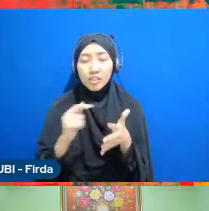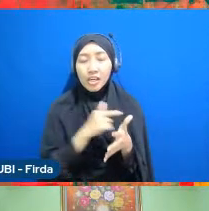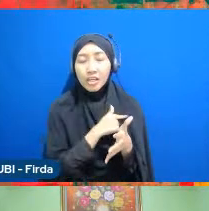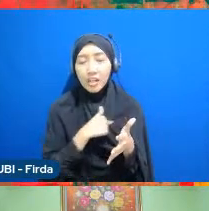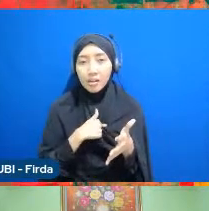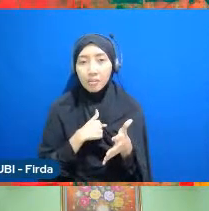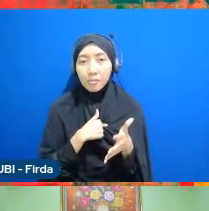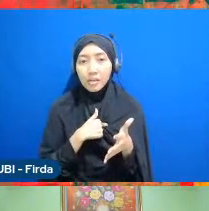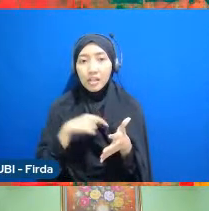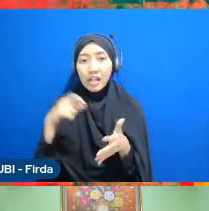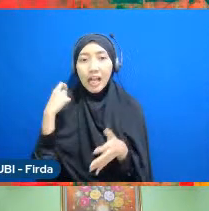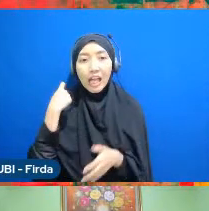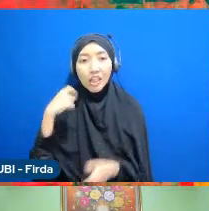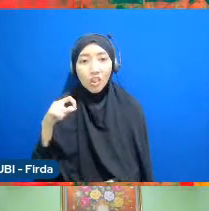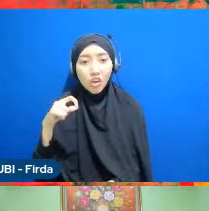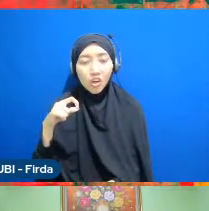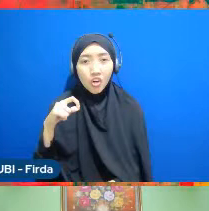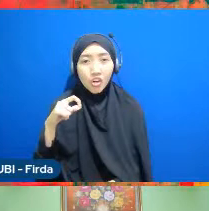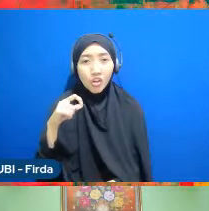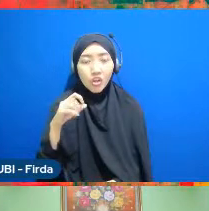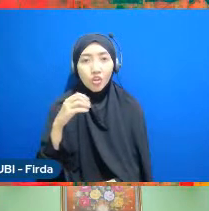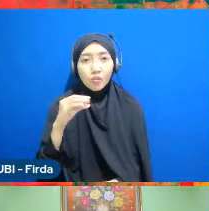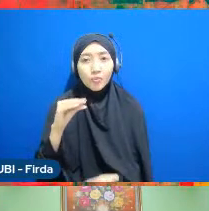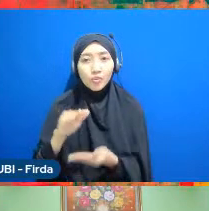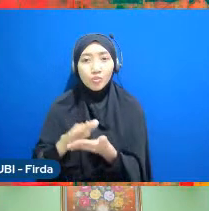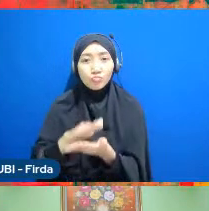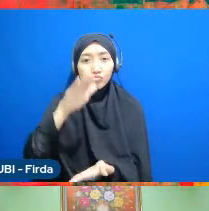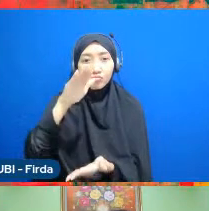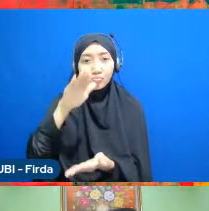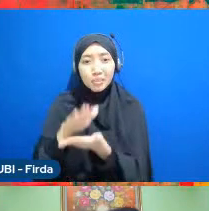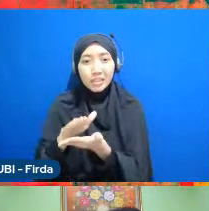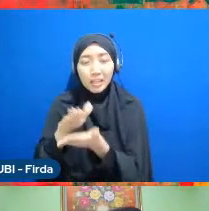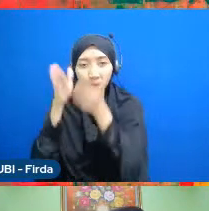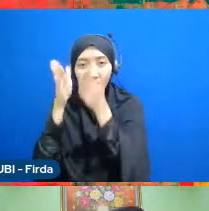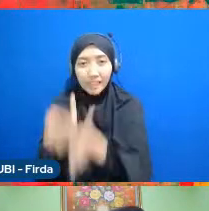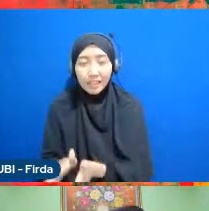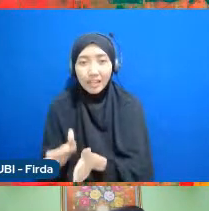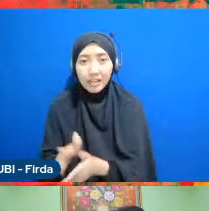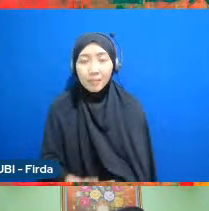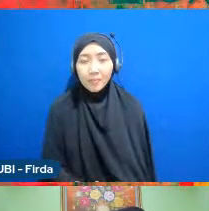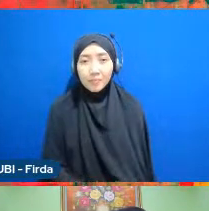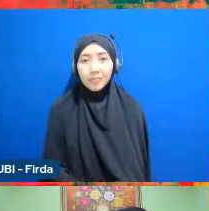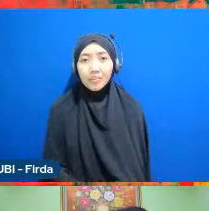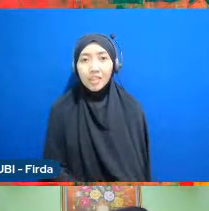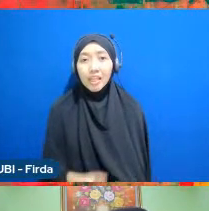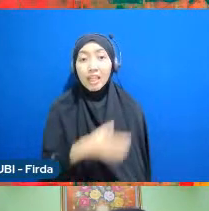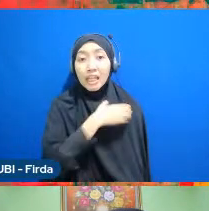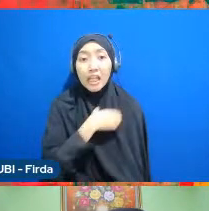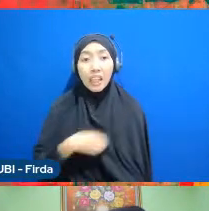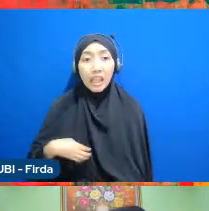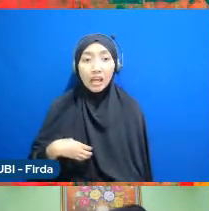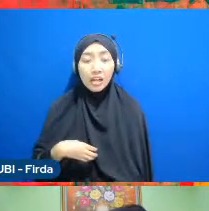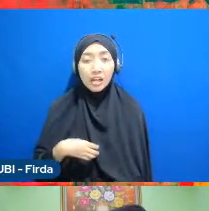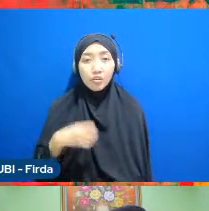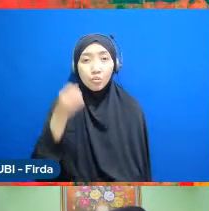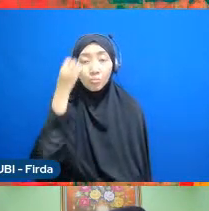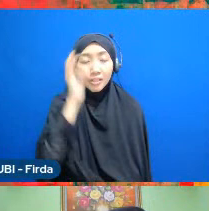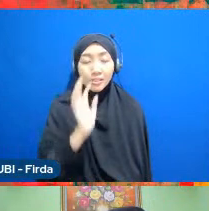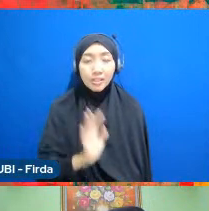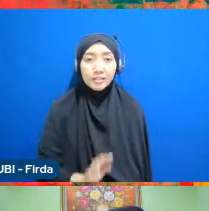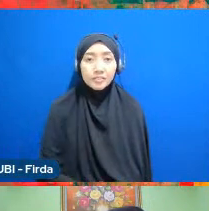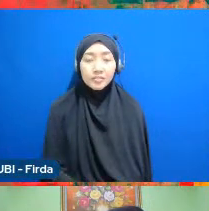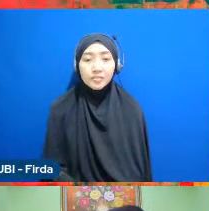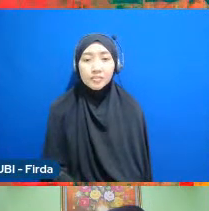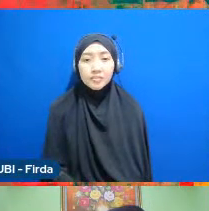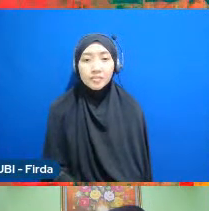dan intansinya huruf besar dan kecilnya. Lalu titelnya jangan lupa. Di sini